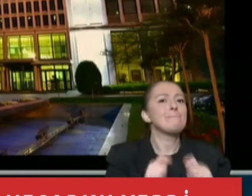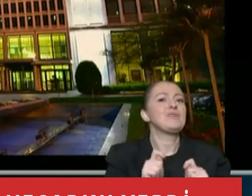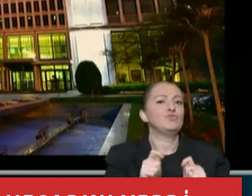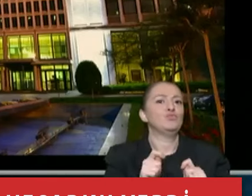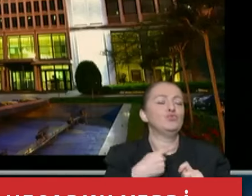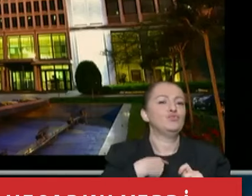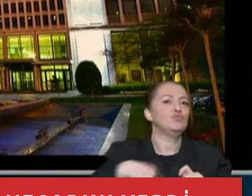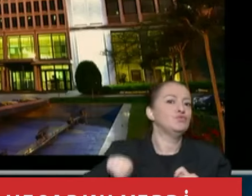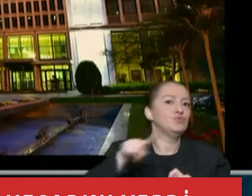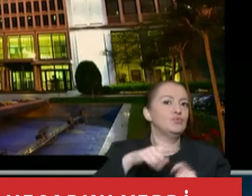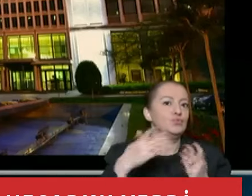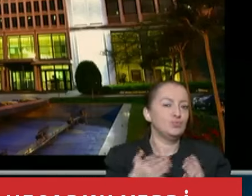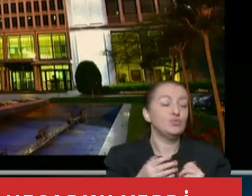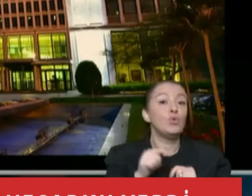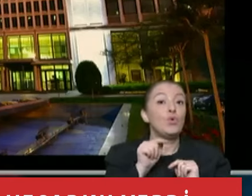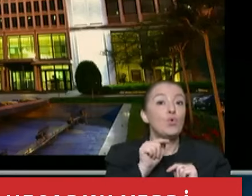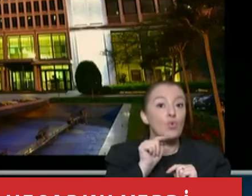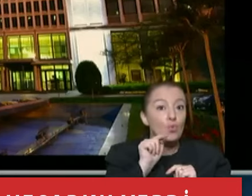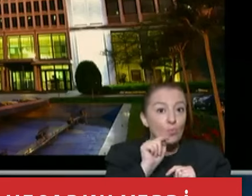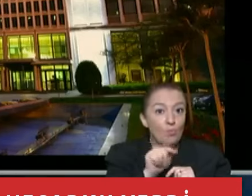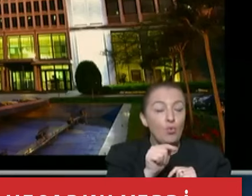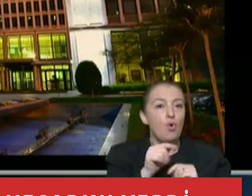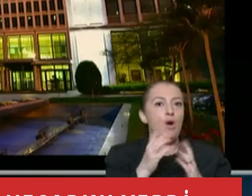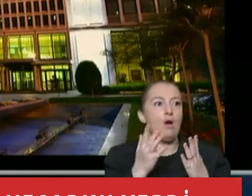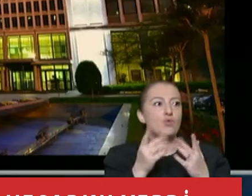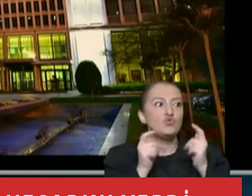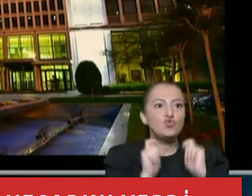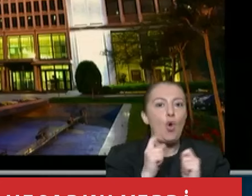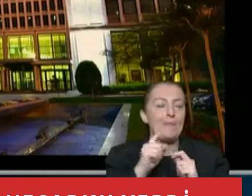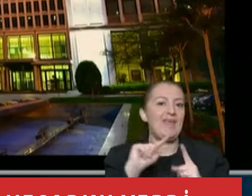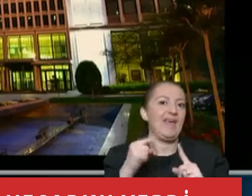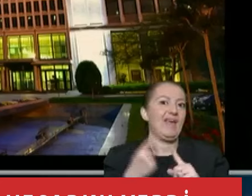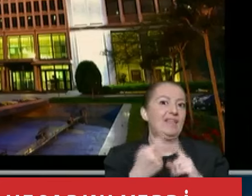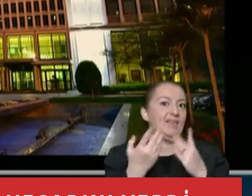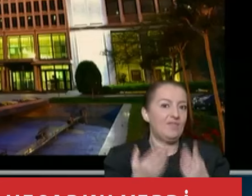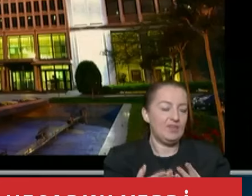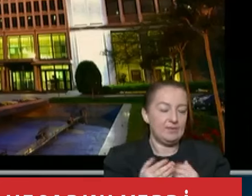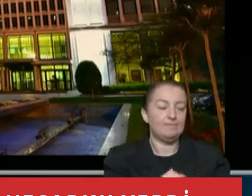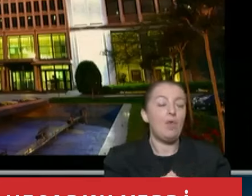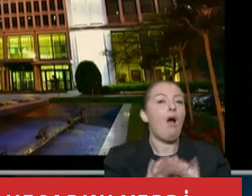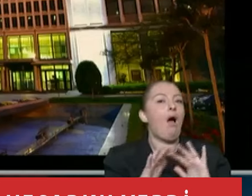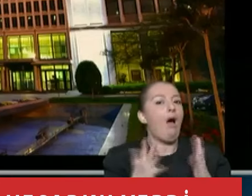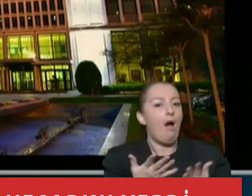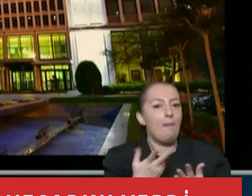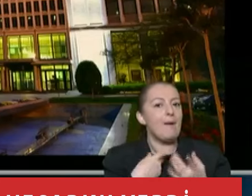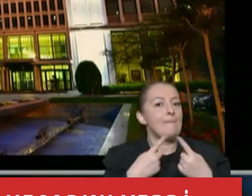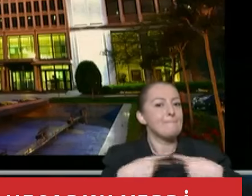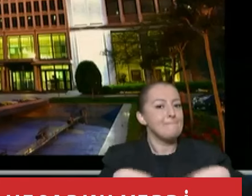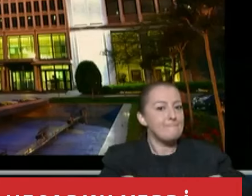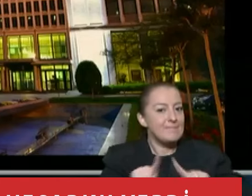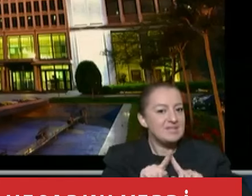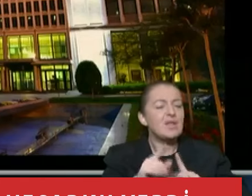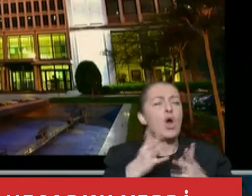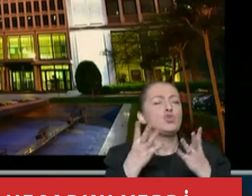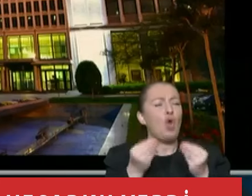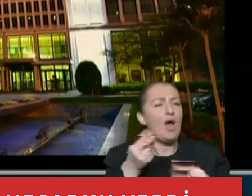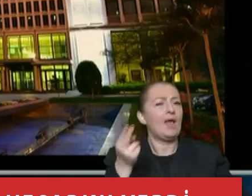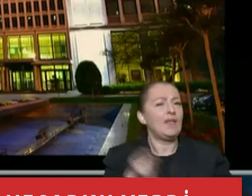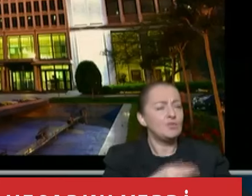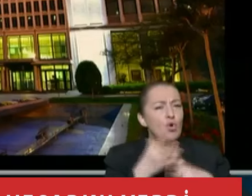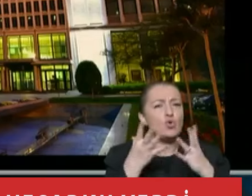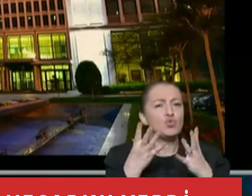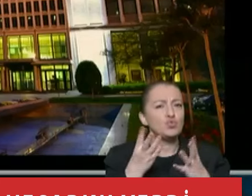ekibiz bu Ulaşılması daha zor Ve daha büyük bir hedeftir ama bizde artık çok daha tecrübeli çok